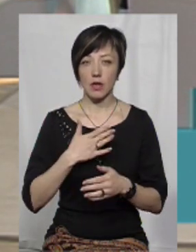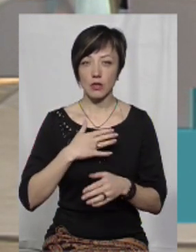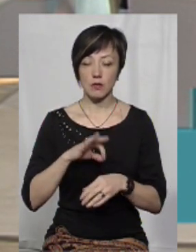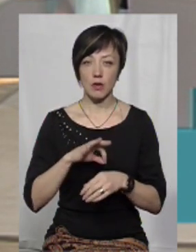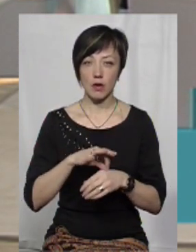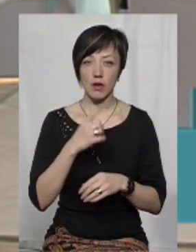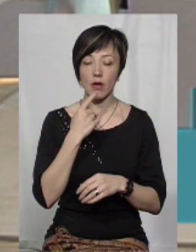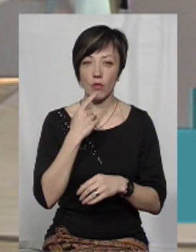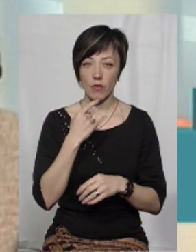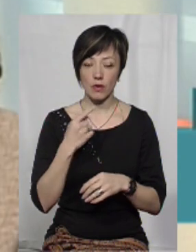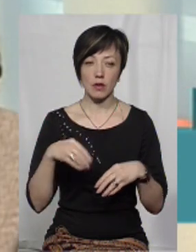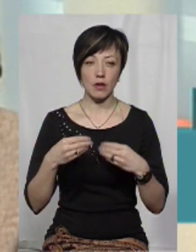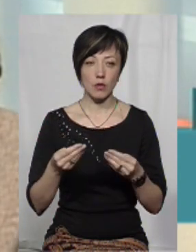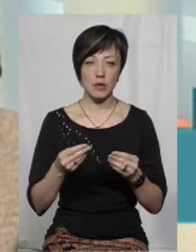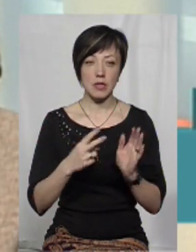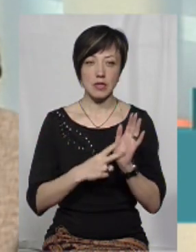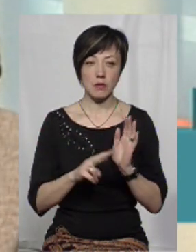заболеваниях гемобластозах мы даем